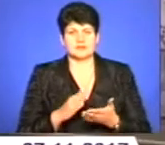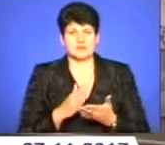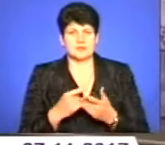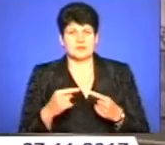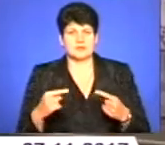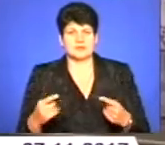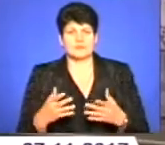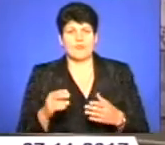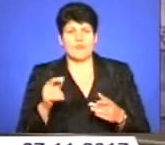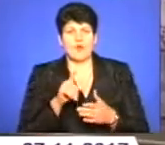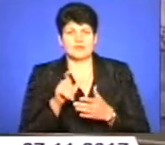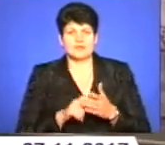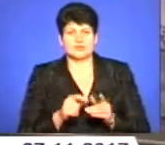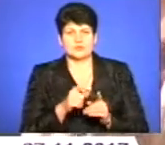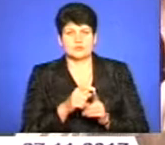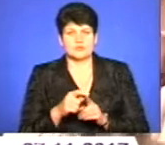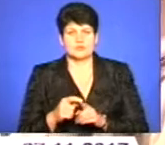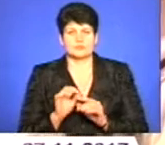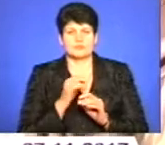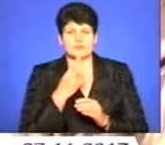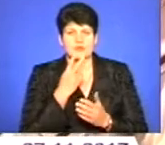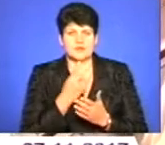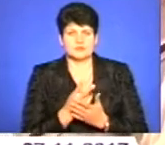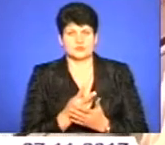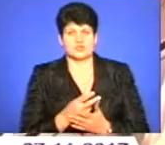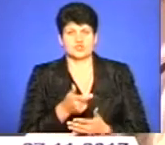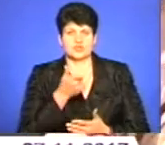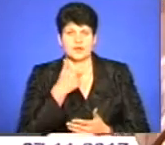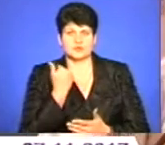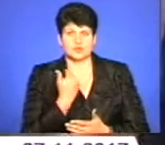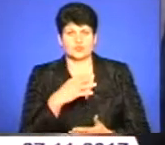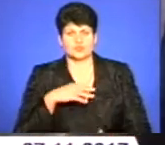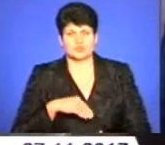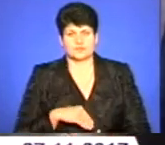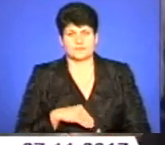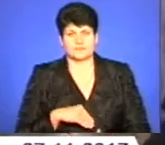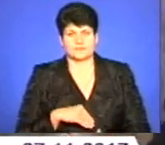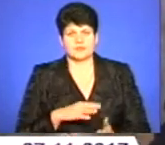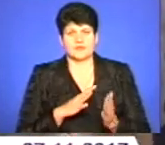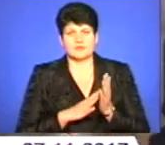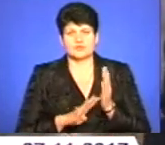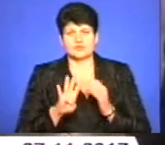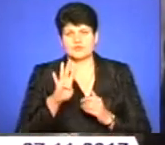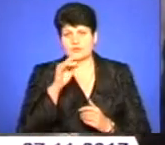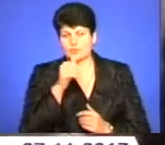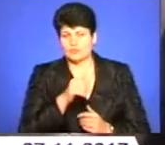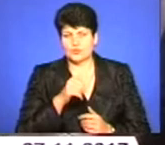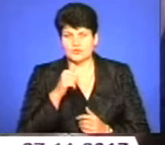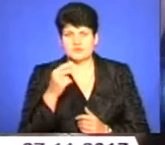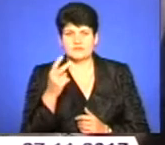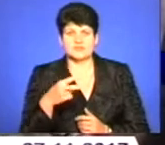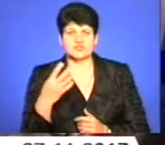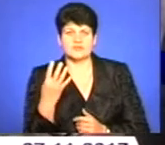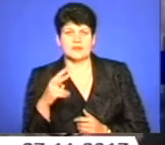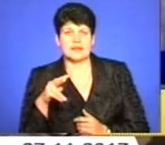з поетичним словом автора, що розкриває шляхетність його душі. Ми в 94-му році,